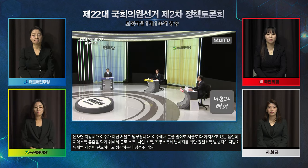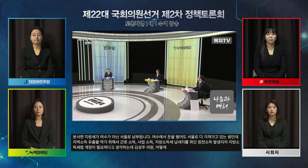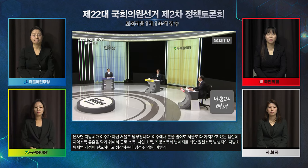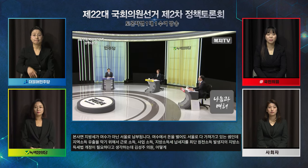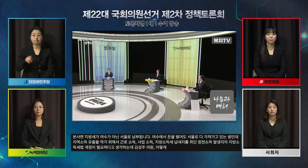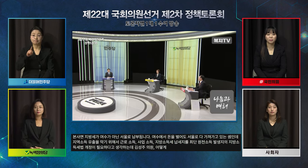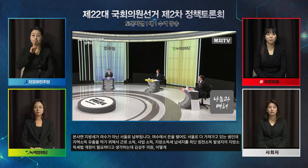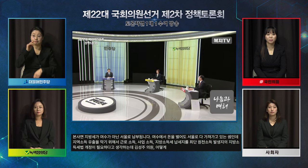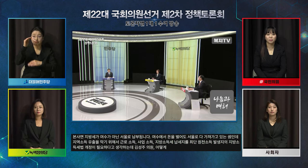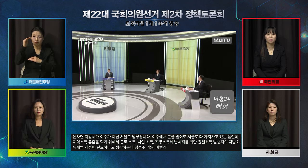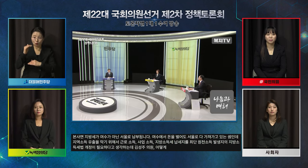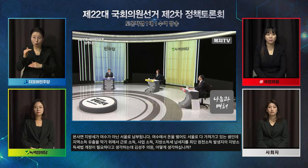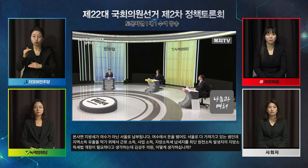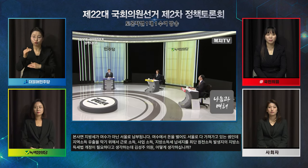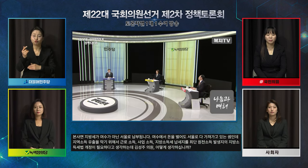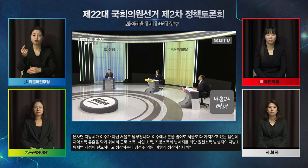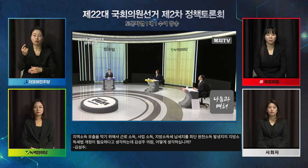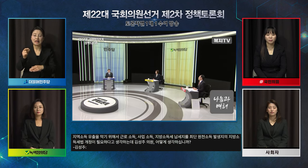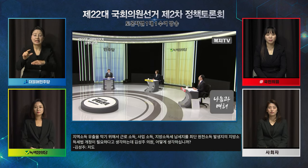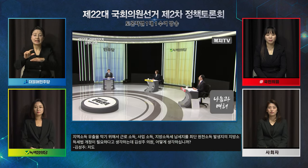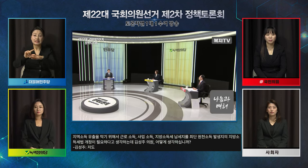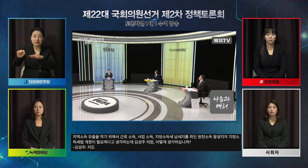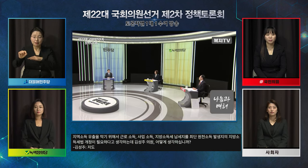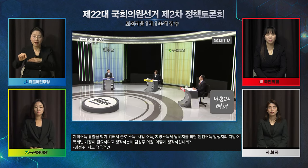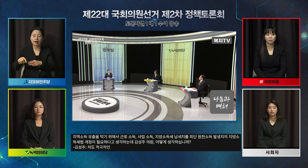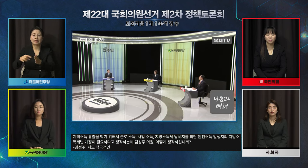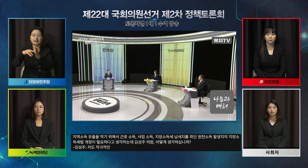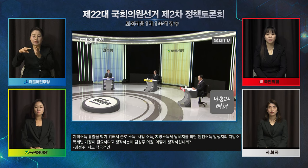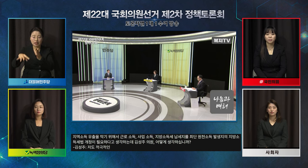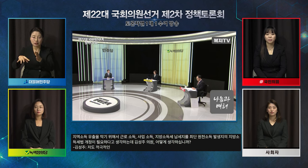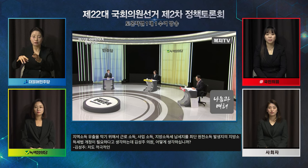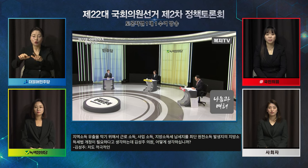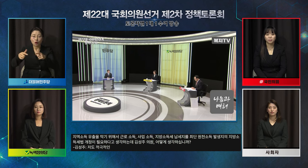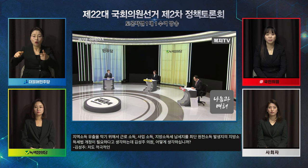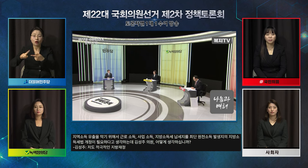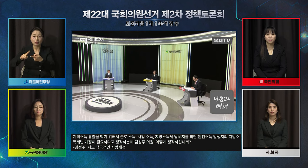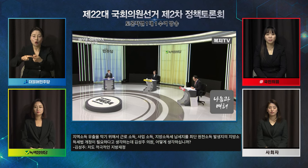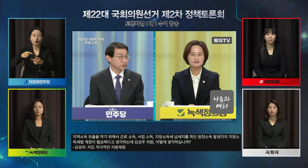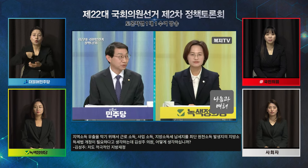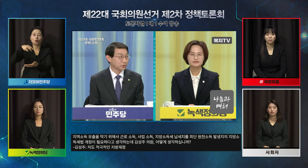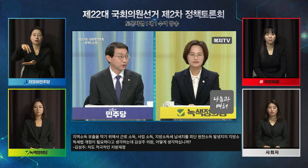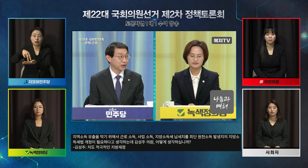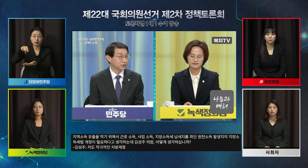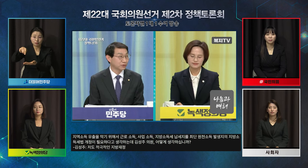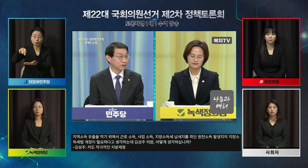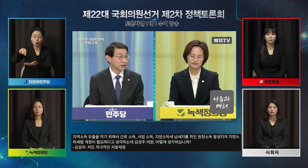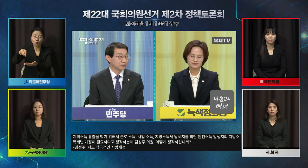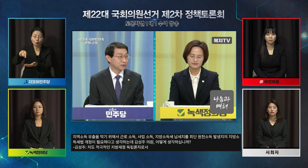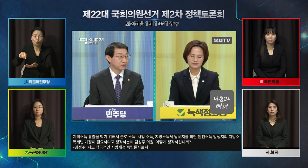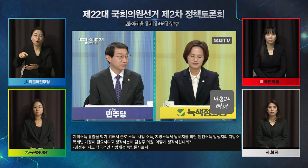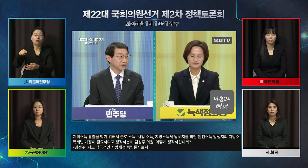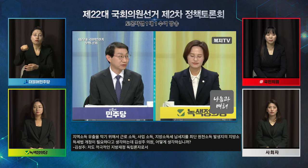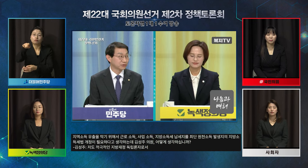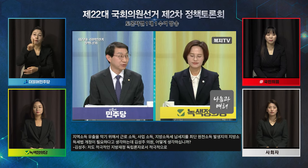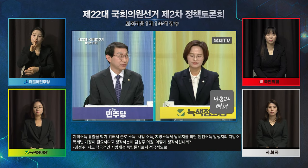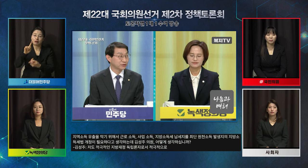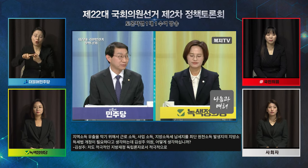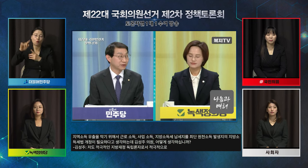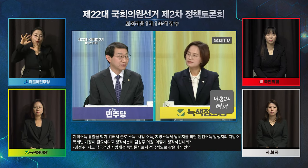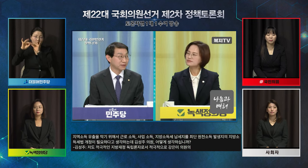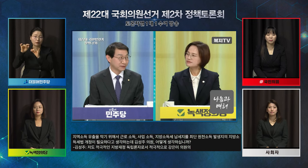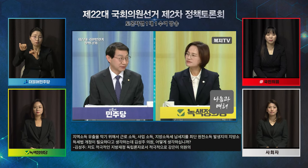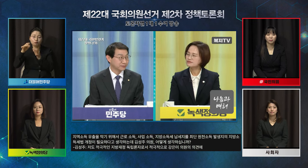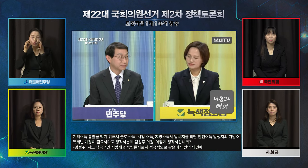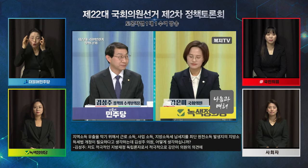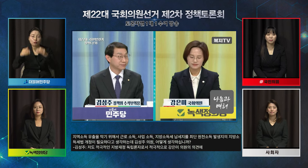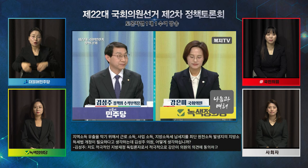적극적인 지방재정독립 논자로서 우리 강현미 의원님의 생각에 적극적으로 동의하고 앞으로 그런 방향으로 더 노력이